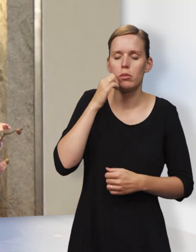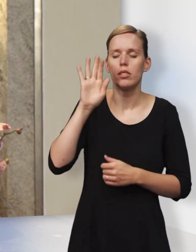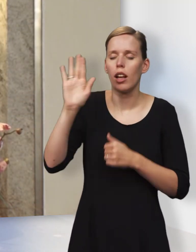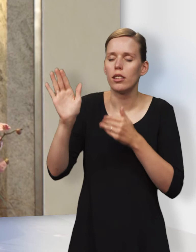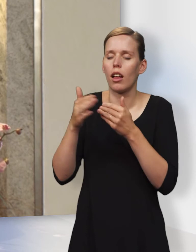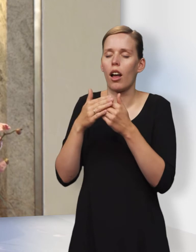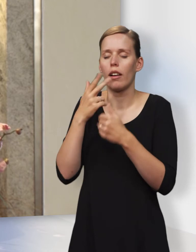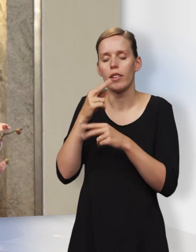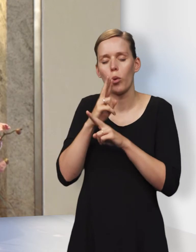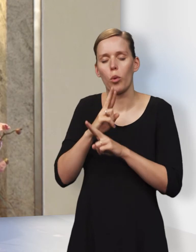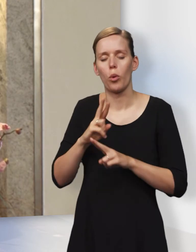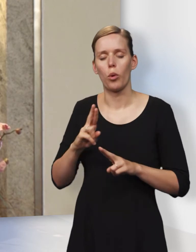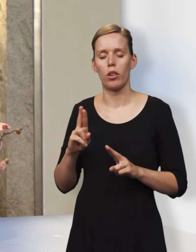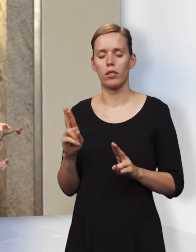Nähe.